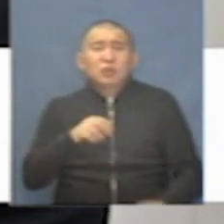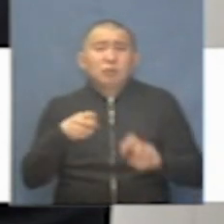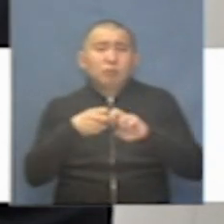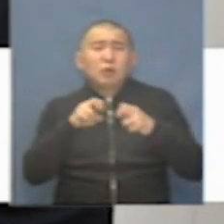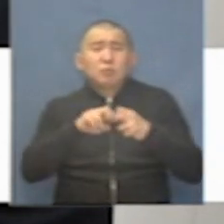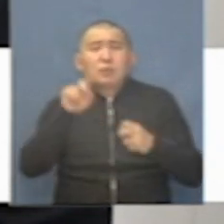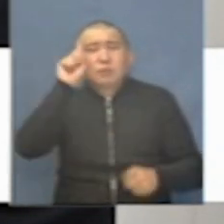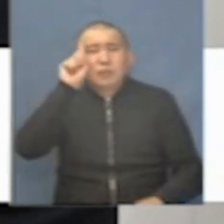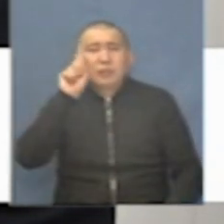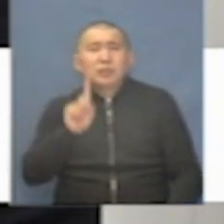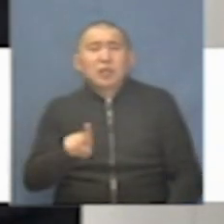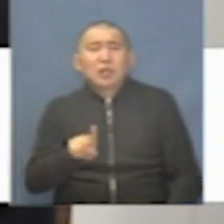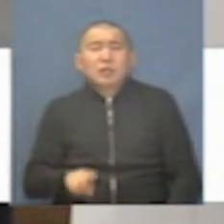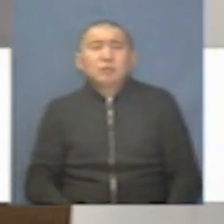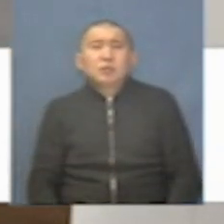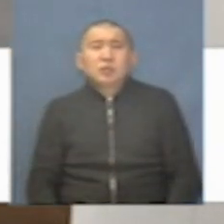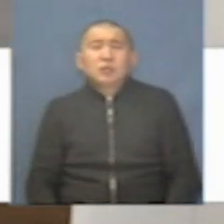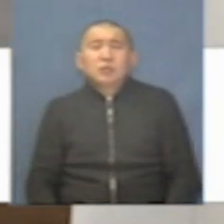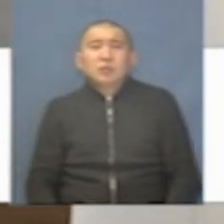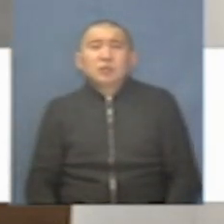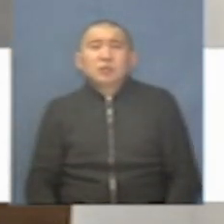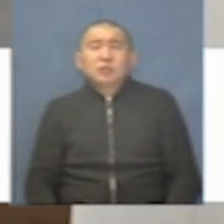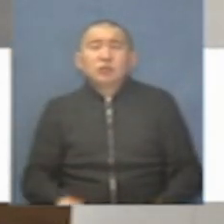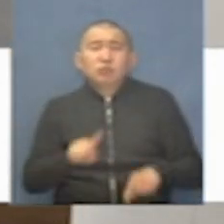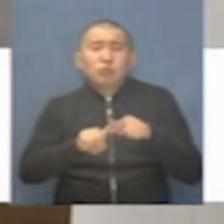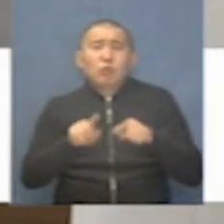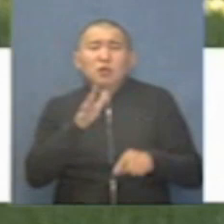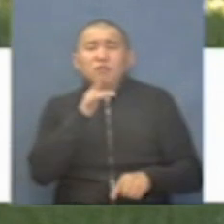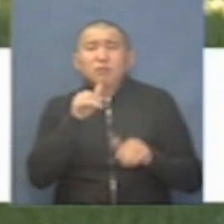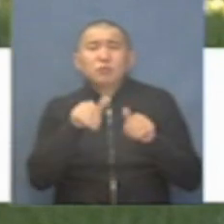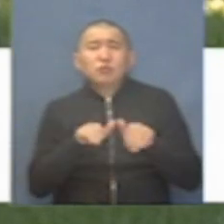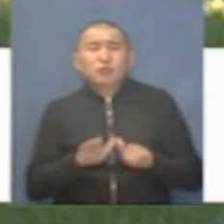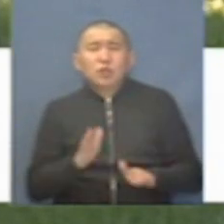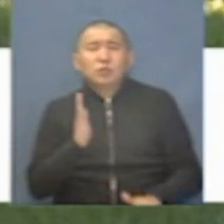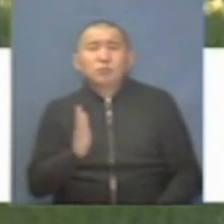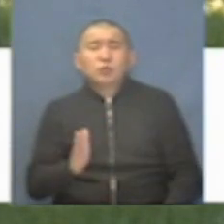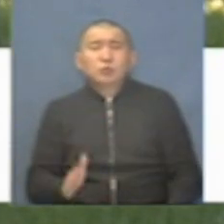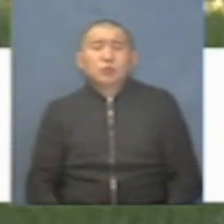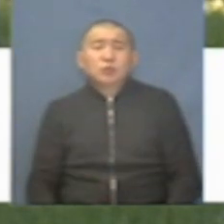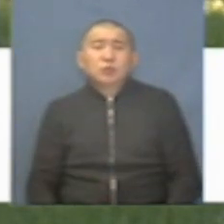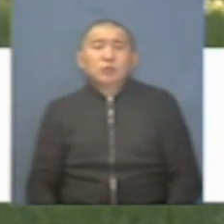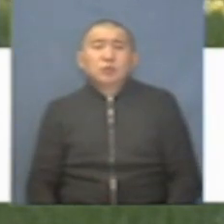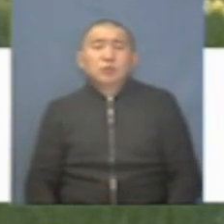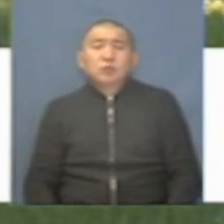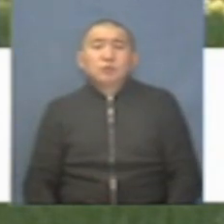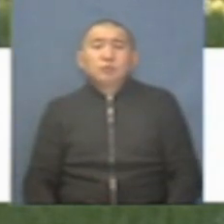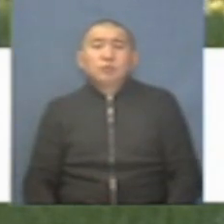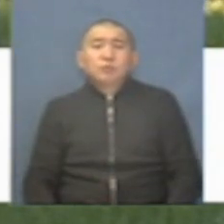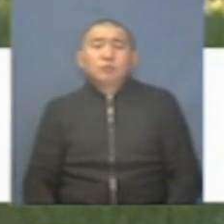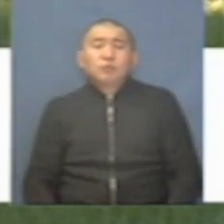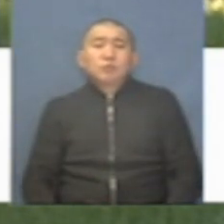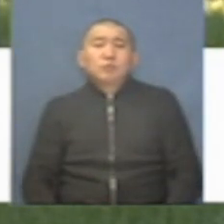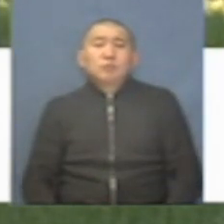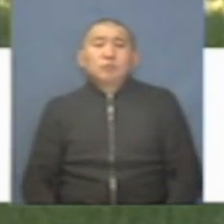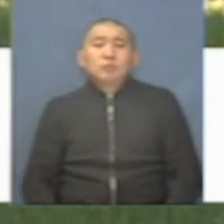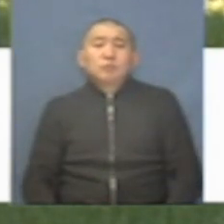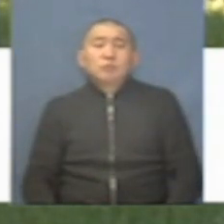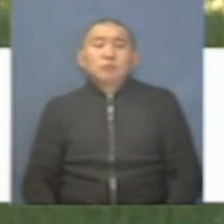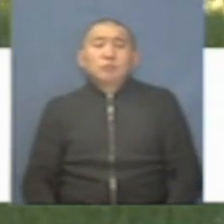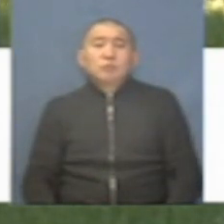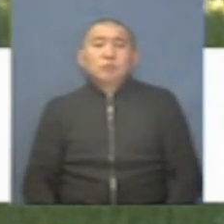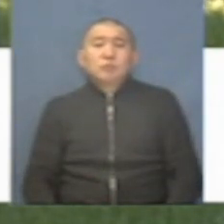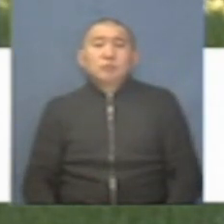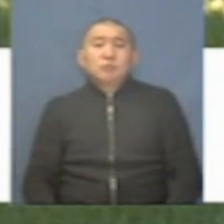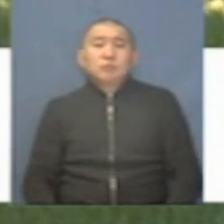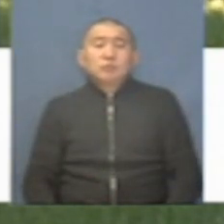барлығын білеміз. Бұл мәселелерді тиісті бөлімдер айналып жатыр. Қайында деп ауылға атанын алған соң біз